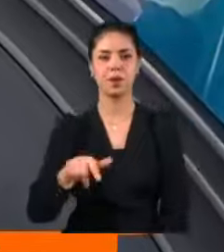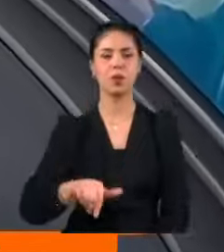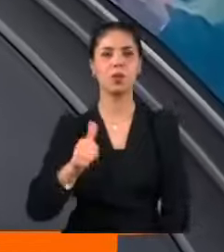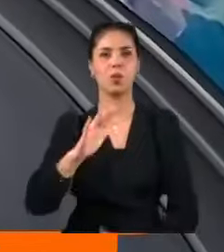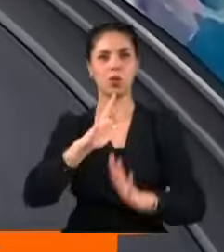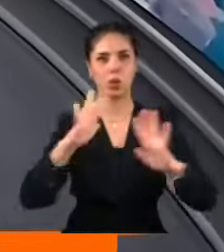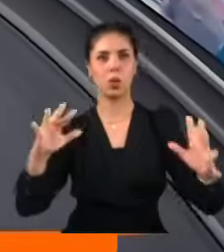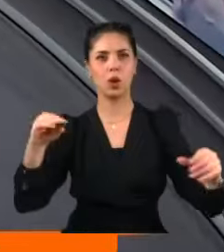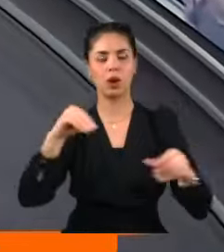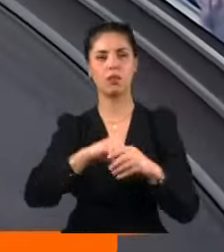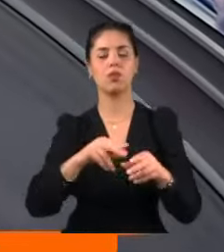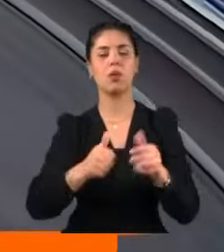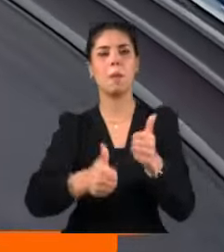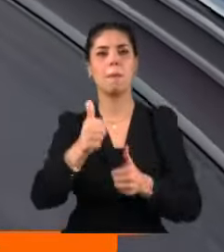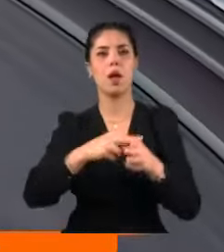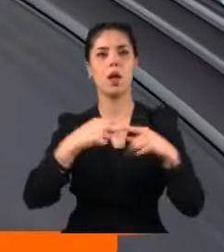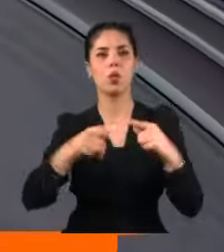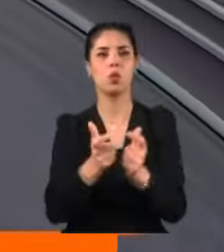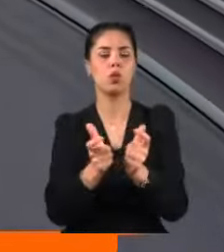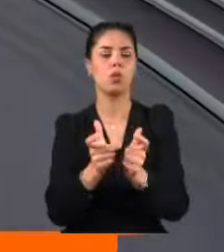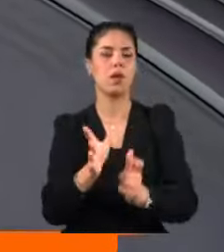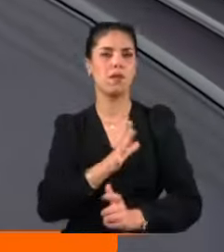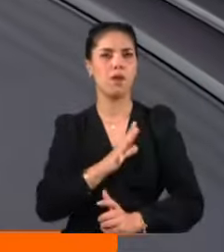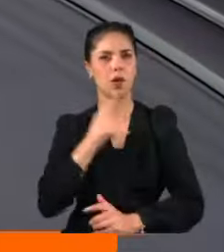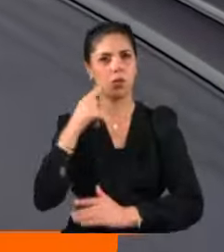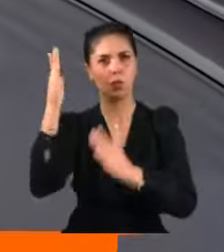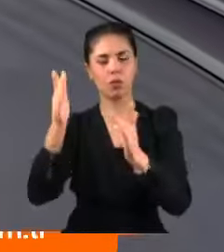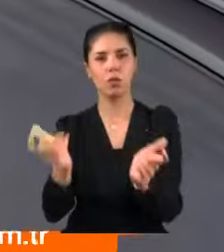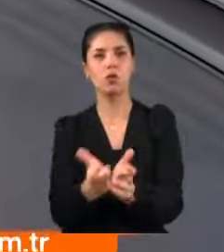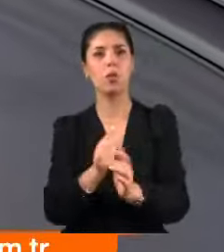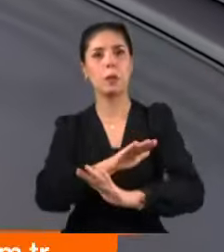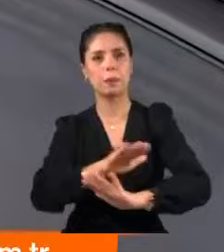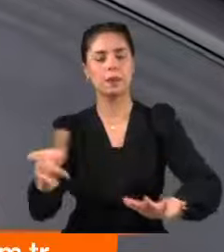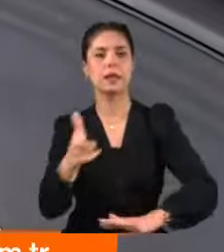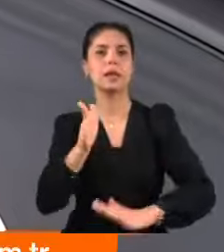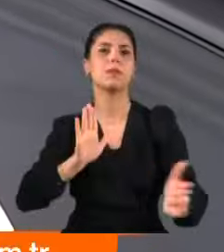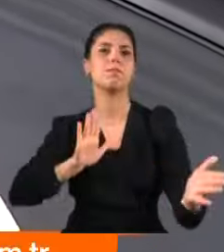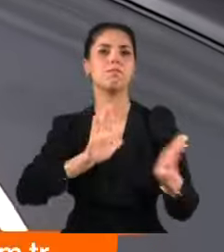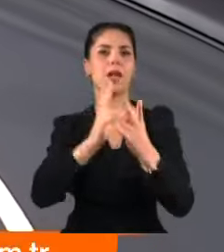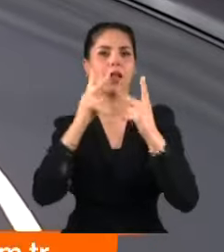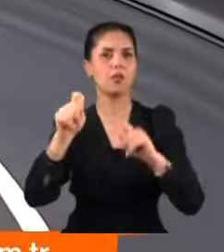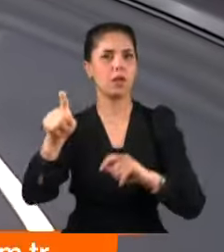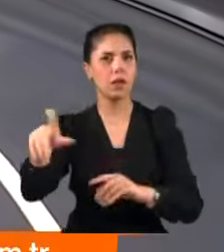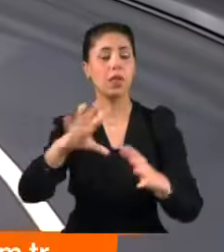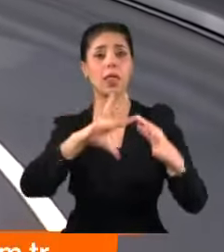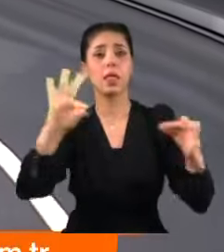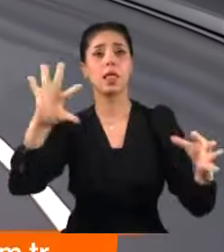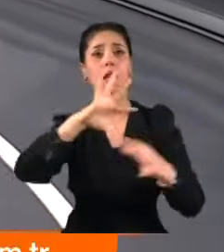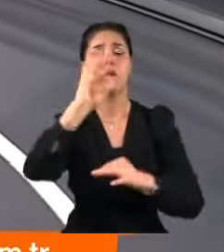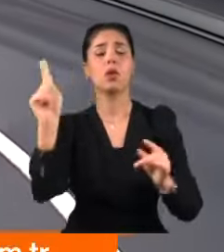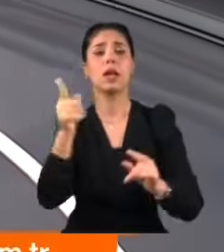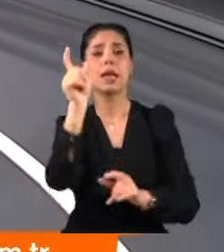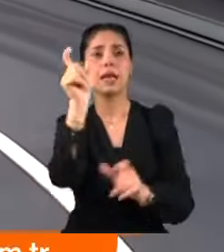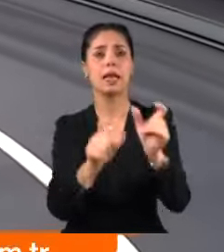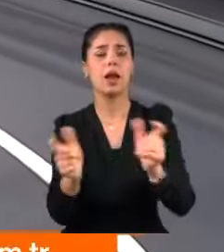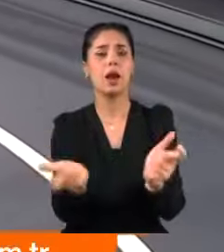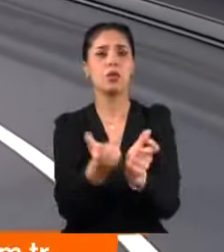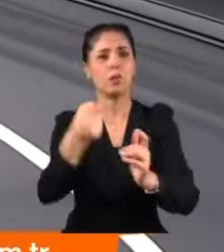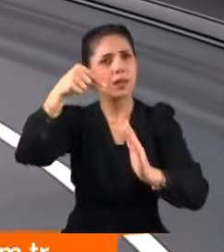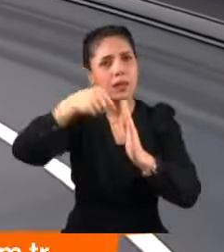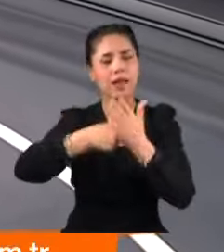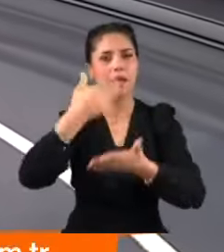bugün külliyede kabine toplantısı vardı Cumhurbaşkanı Erdoğan da toplantı bitiminde kameraların karşısına geçti NATO liderler zirvesinin perde